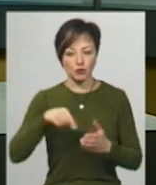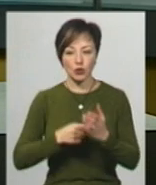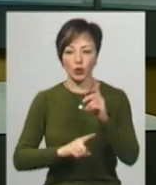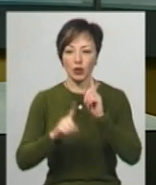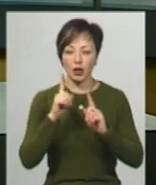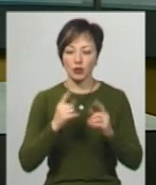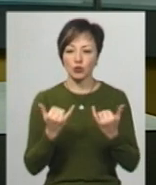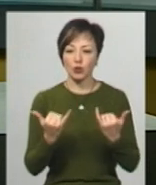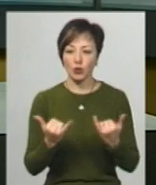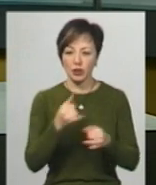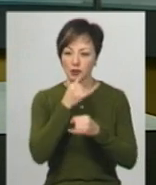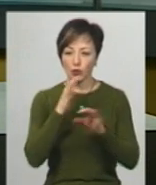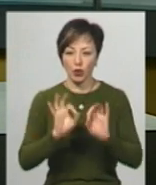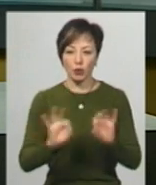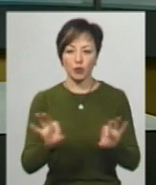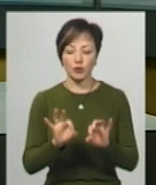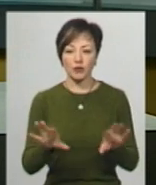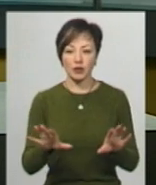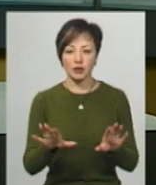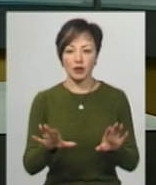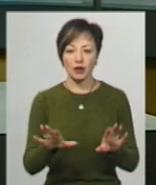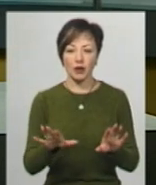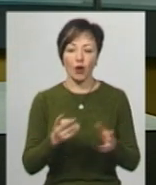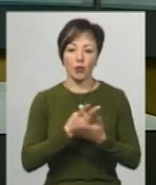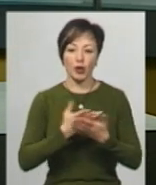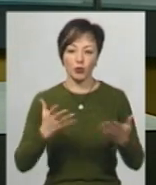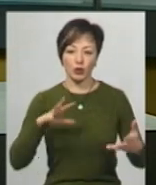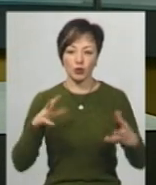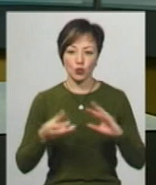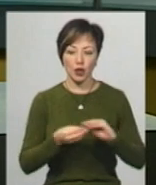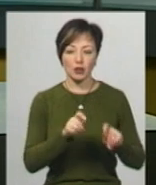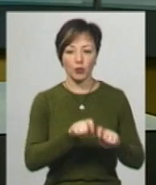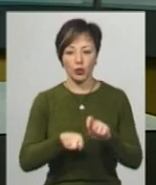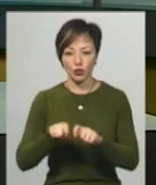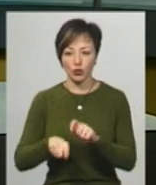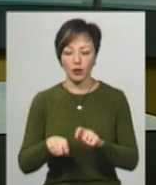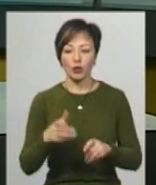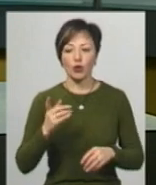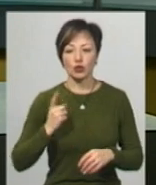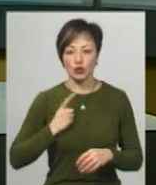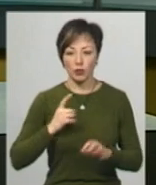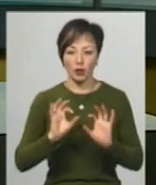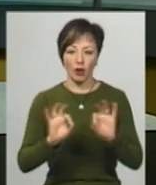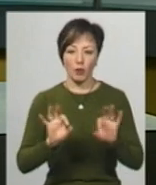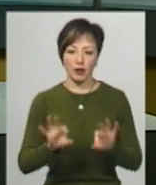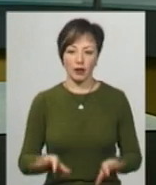ради сьогодні не змогли прокоментувати кореспондентам оприлюднені результати моніторингу. Ми очікуємо на